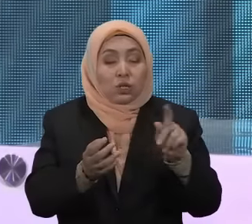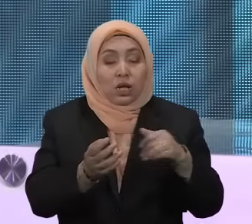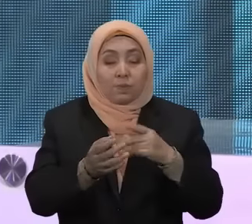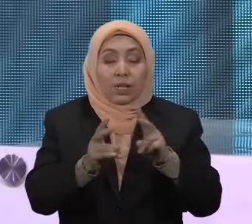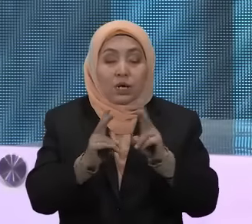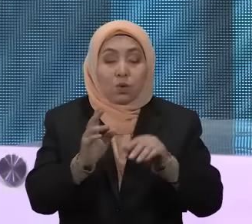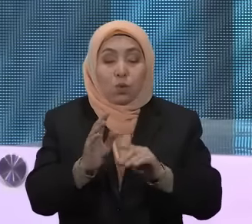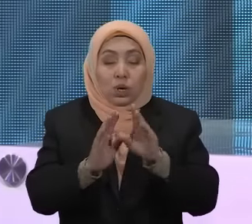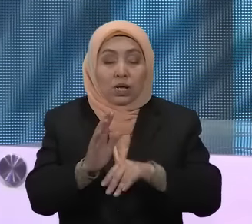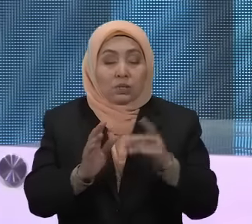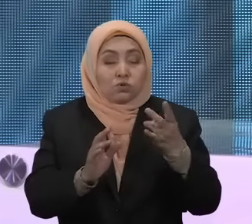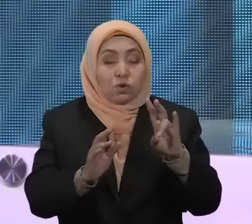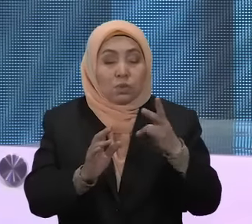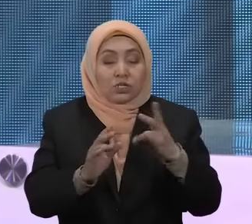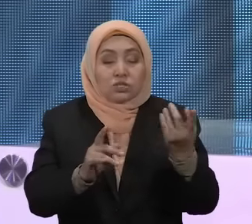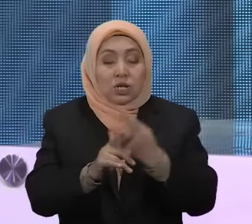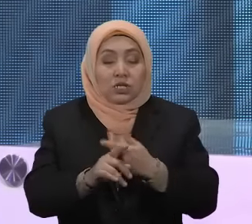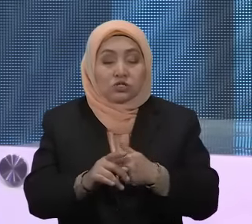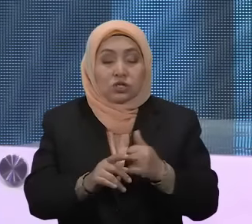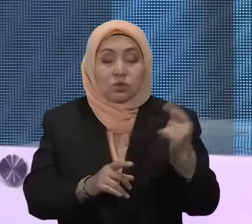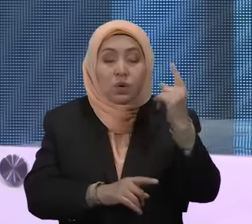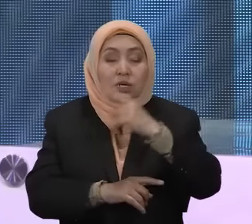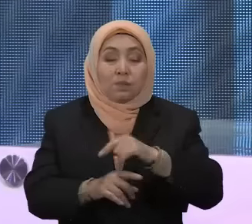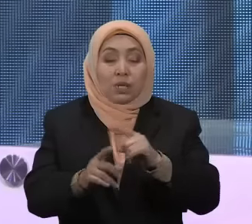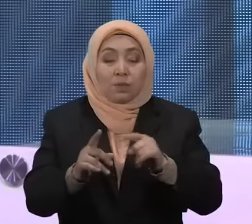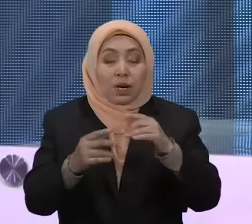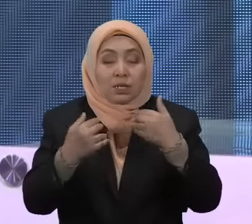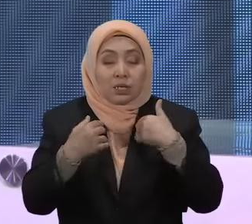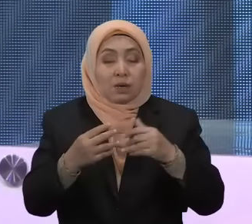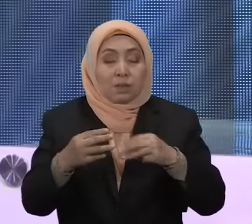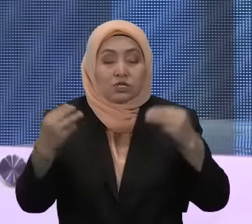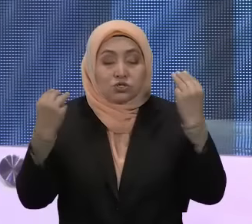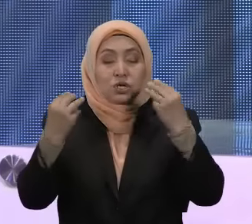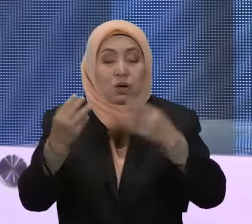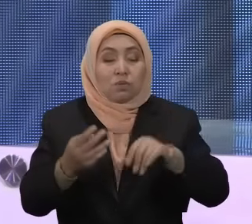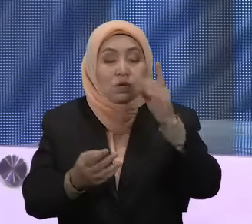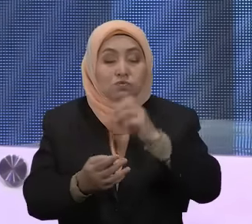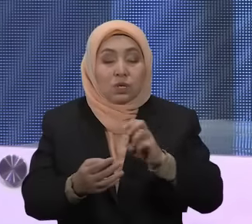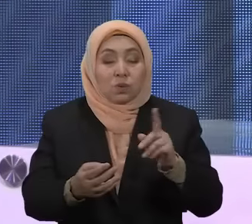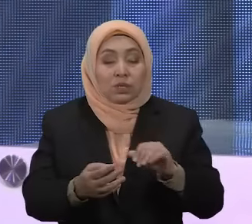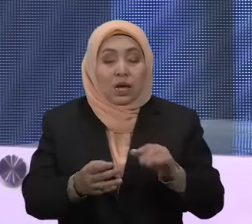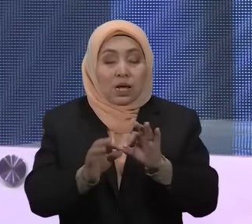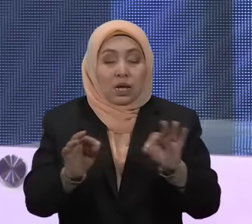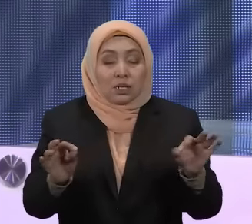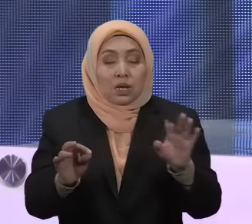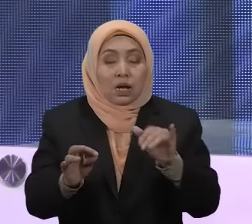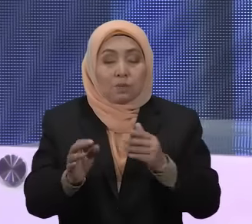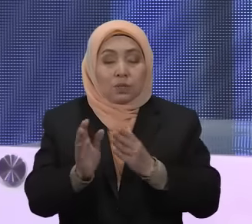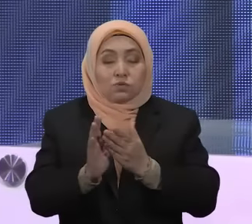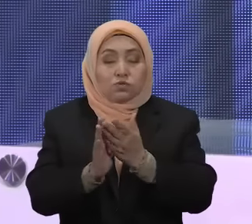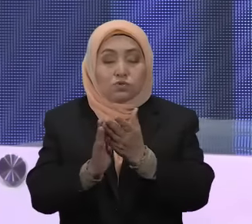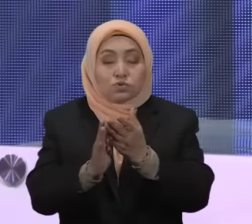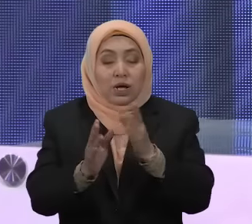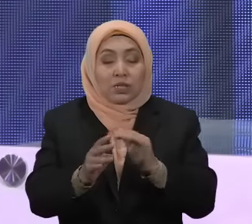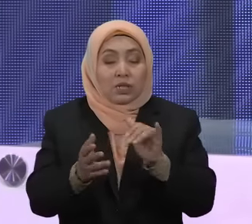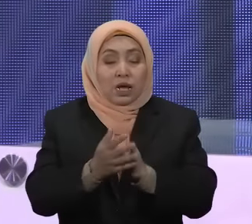kurang 17 kali sehari bila berada di masjid Allah Subhanahu Wa Taala. Jadi ini adalah ayat yang menunjukkan